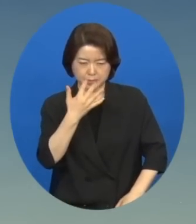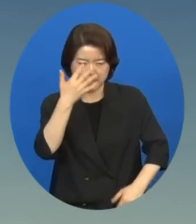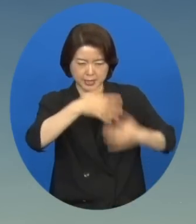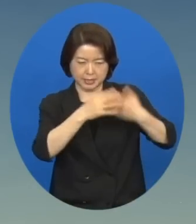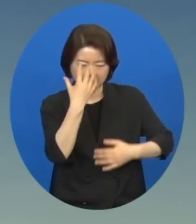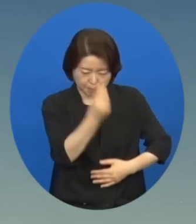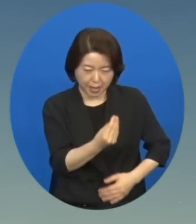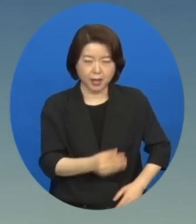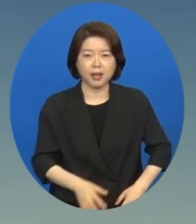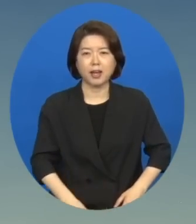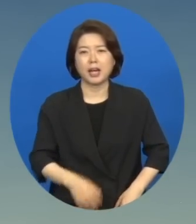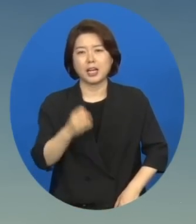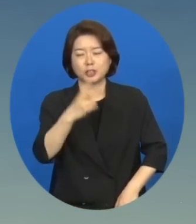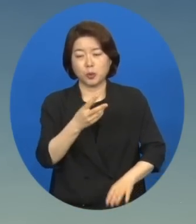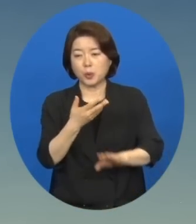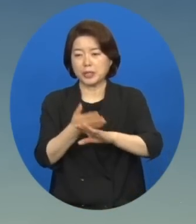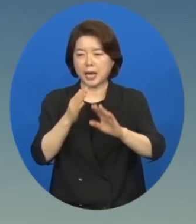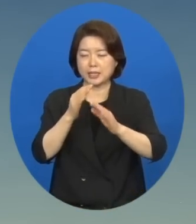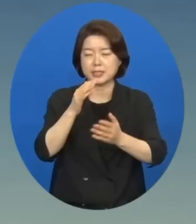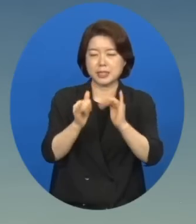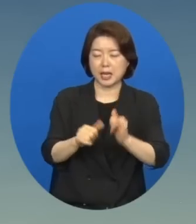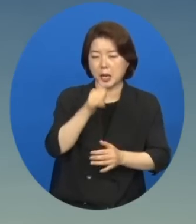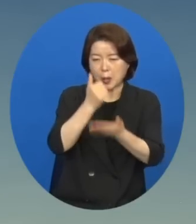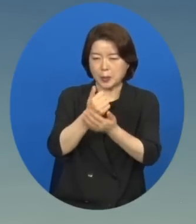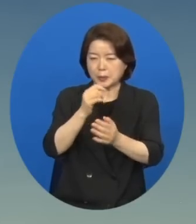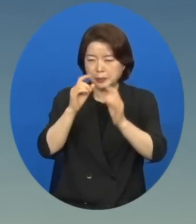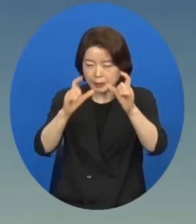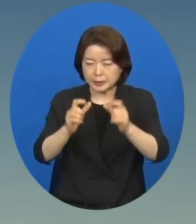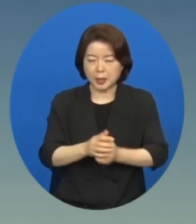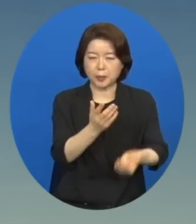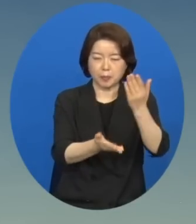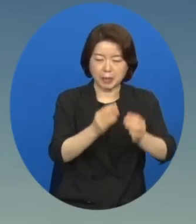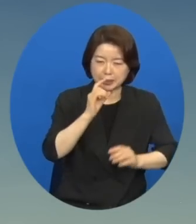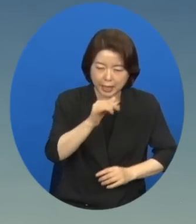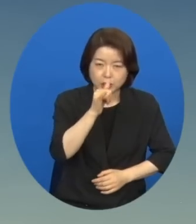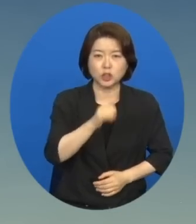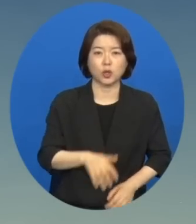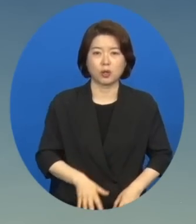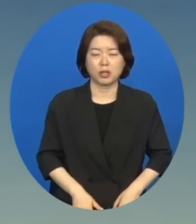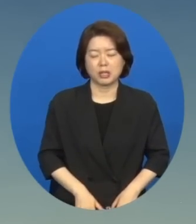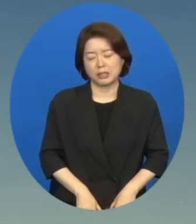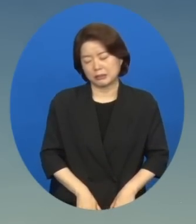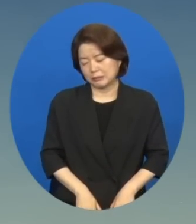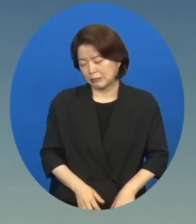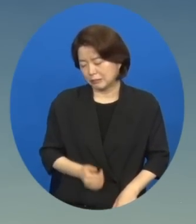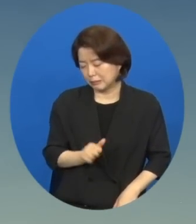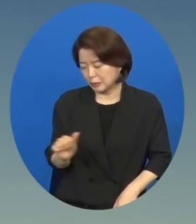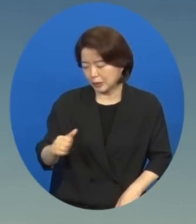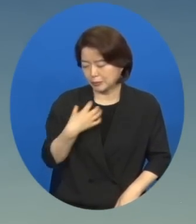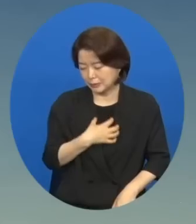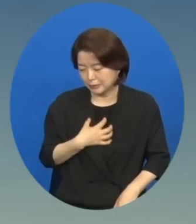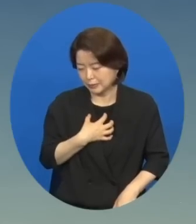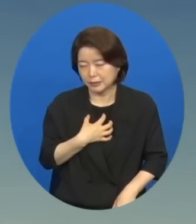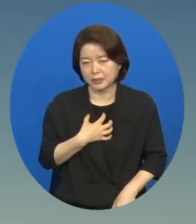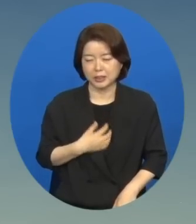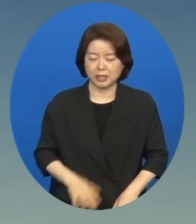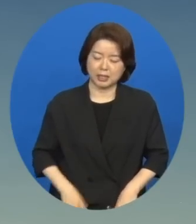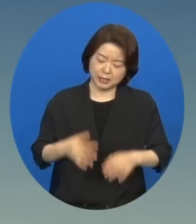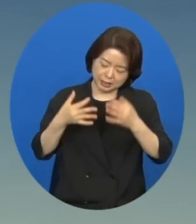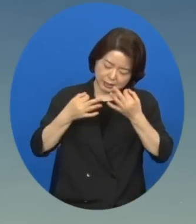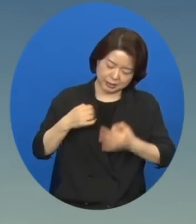봤다. 또 다른 사람을 정죄하고 판단했다. 그리고 나서 돌아서면 괴롭고 이래도